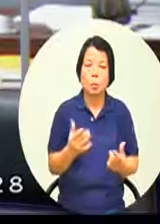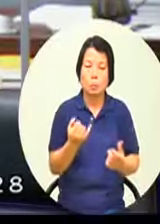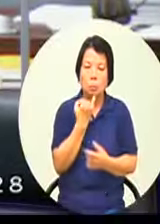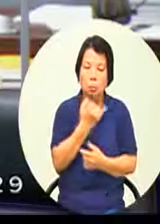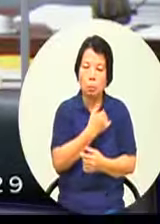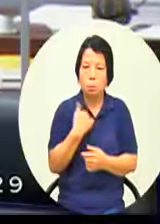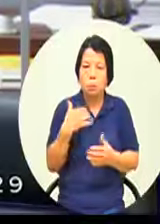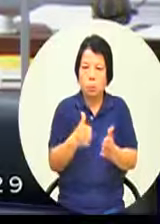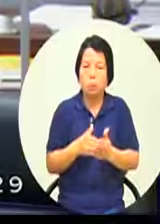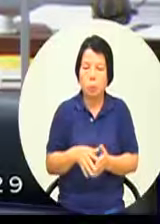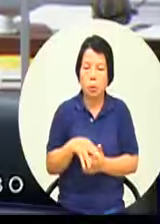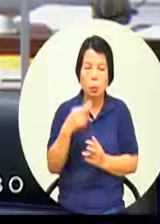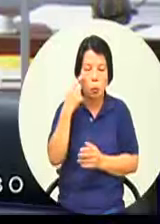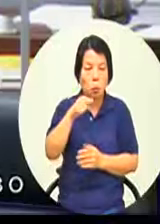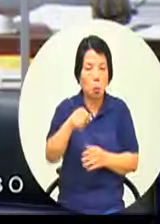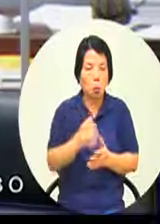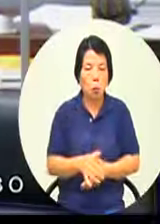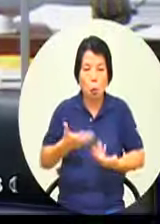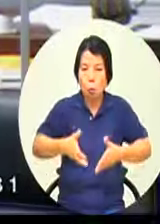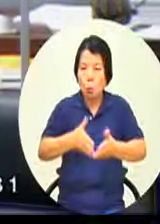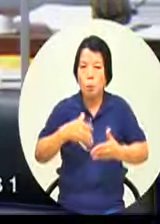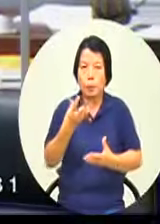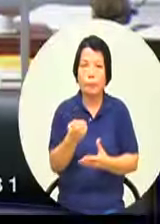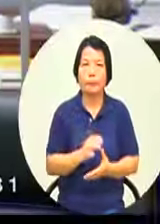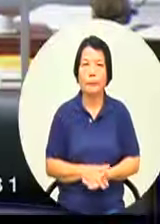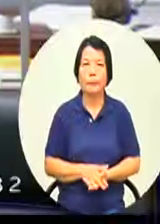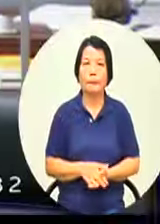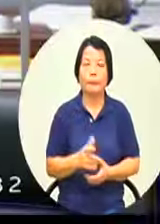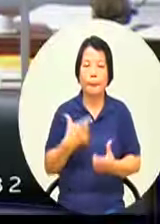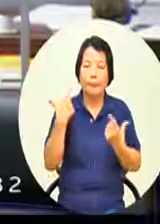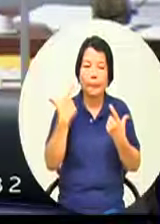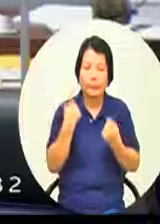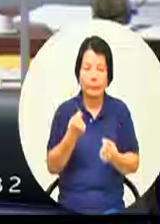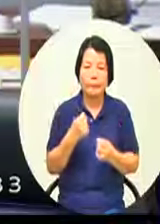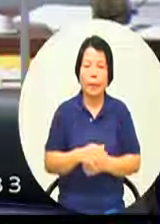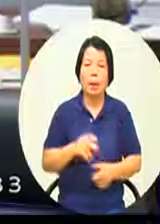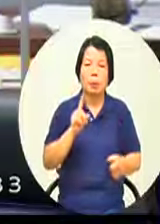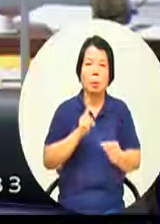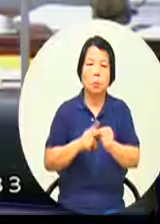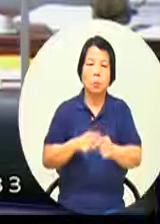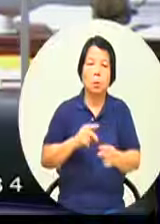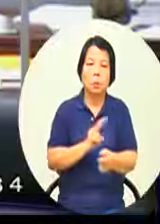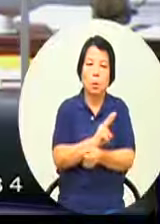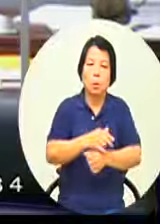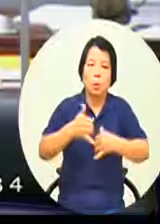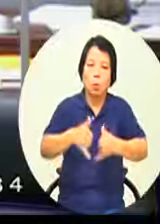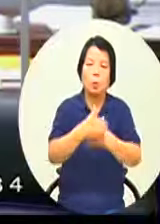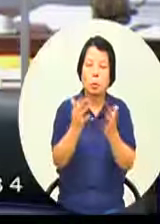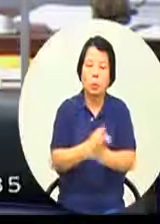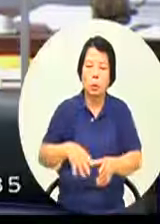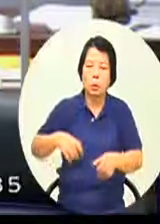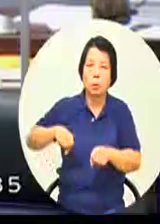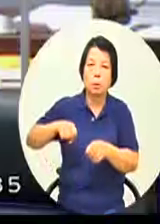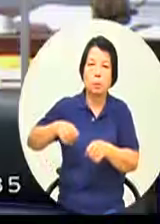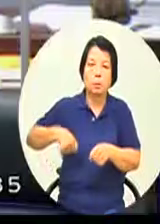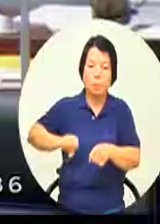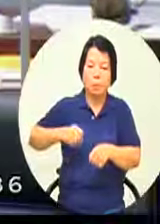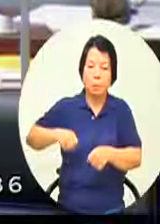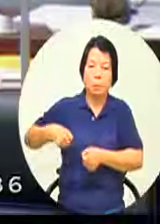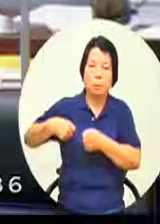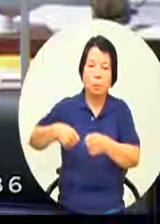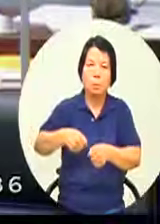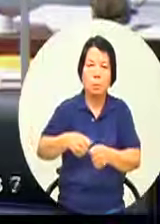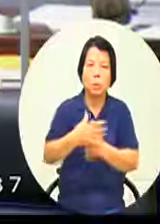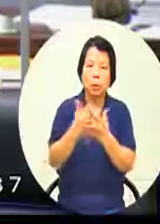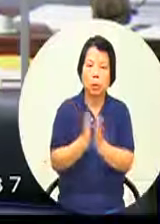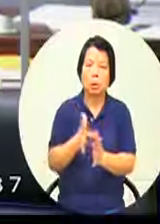你们会认为说不重要，那我告诉你，原来的中林路两边的机车道，因为台风的关系、树枝的